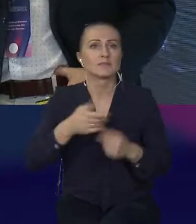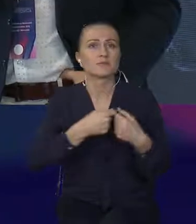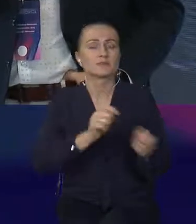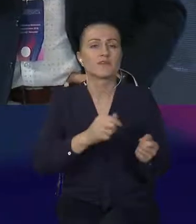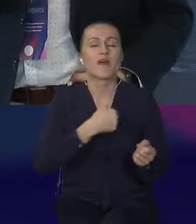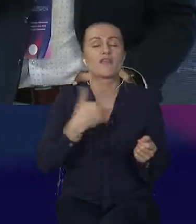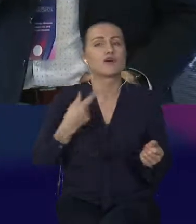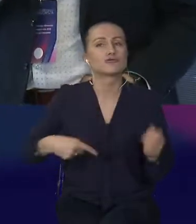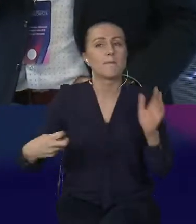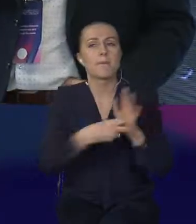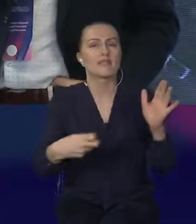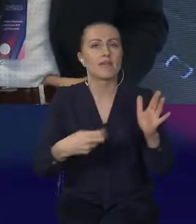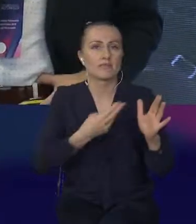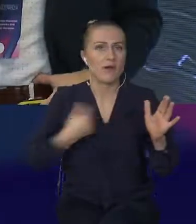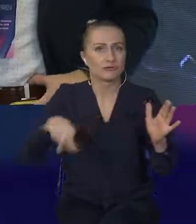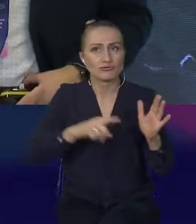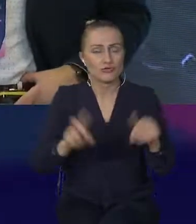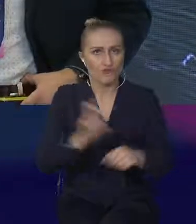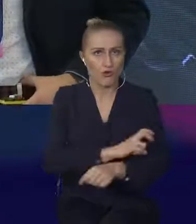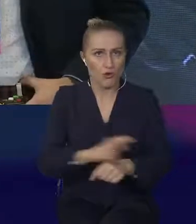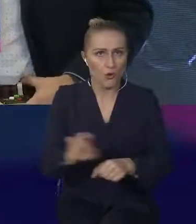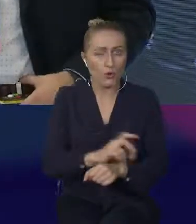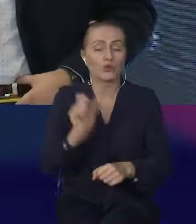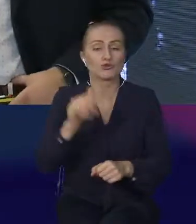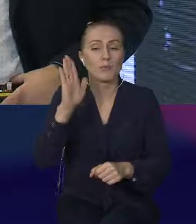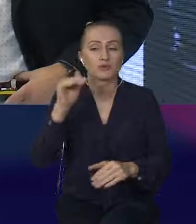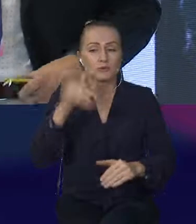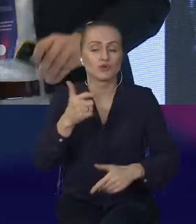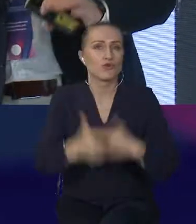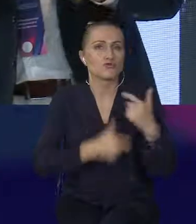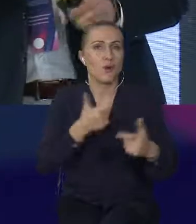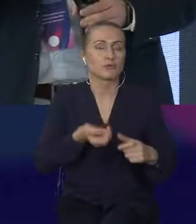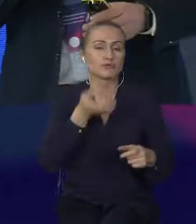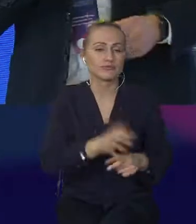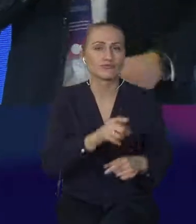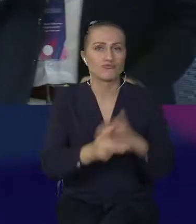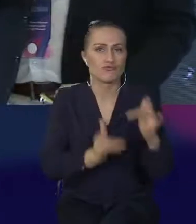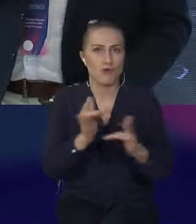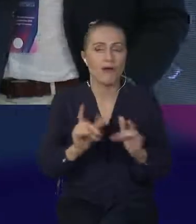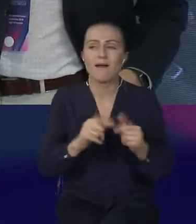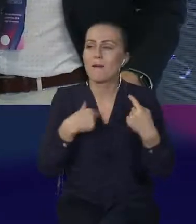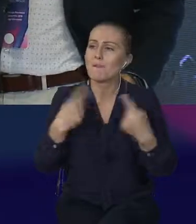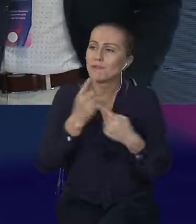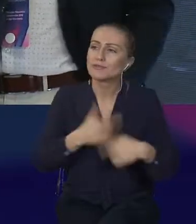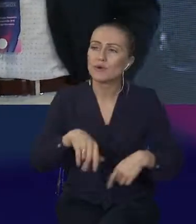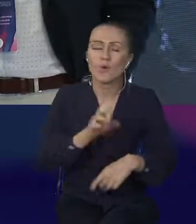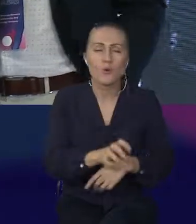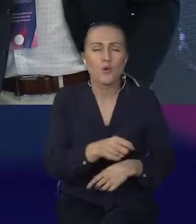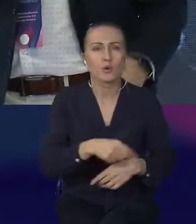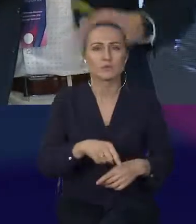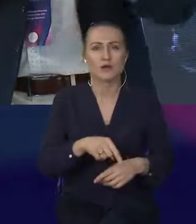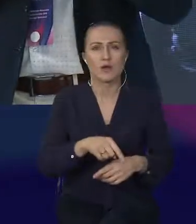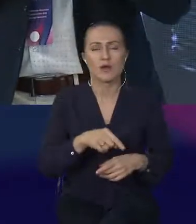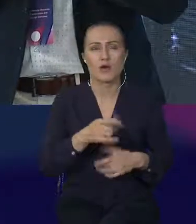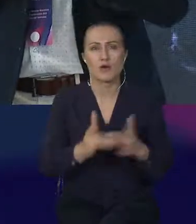nasz patent, naszą technologię, którą będzie można zastosować w branży rowerowej, ale myślę, że branża rowerowa to nie jest koniec